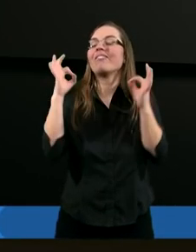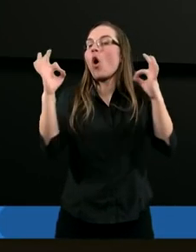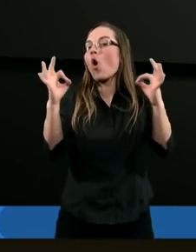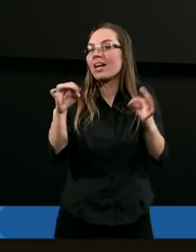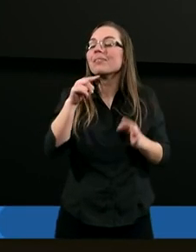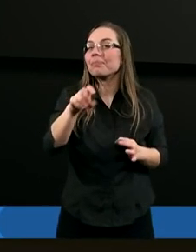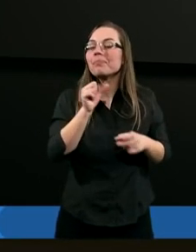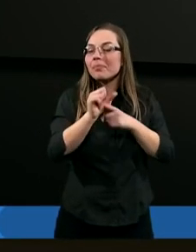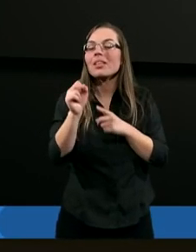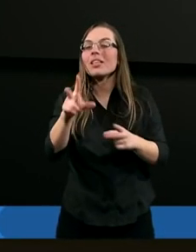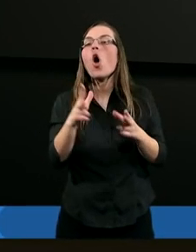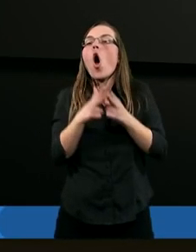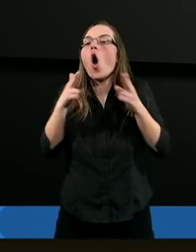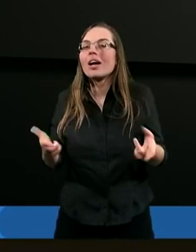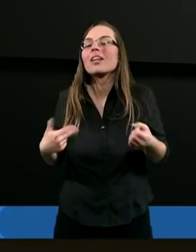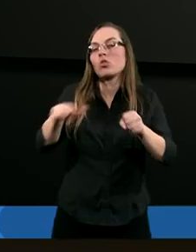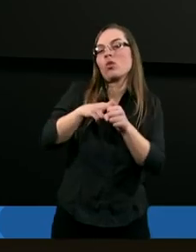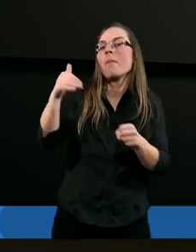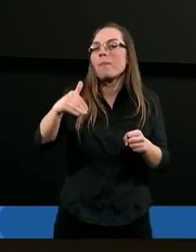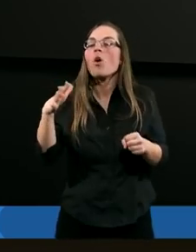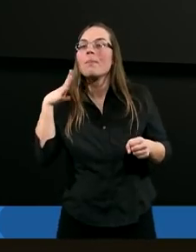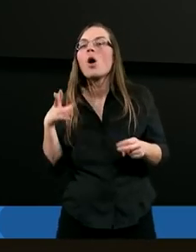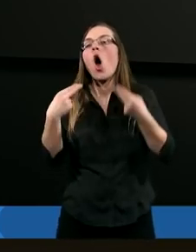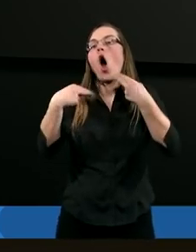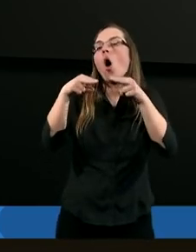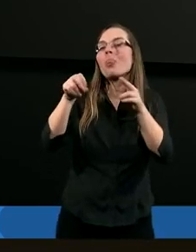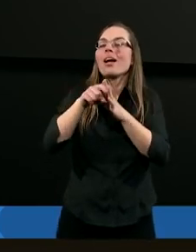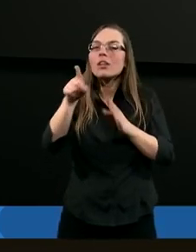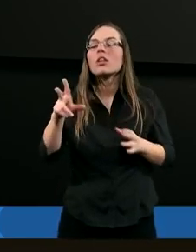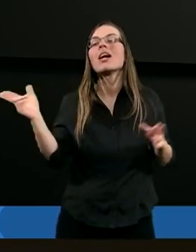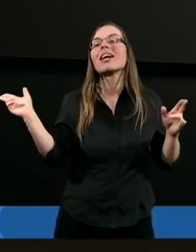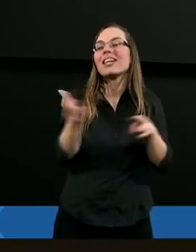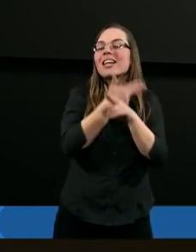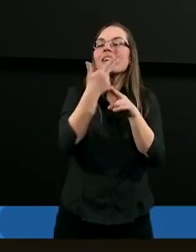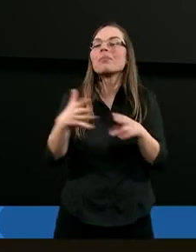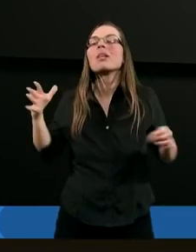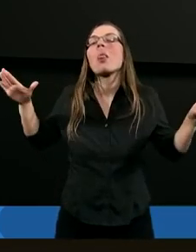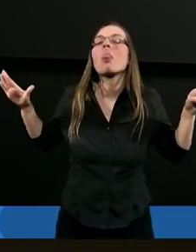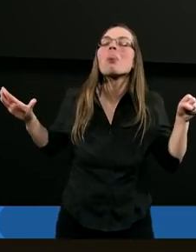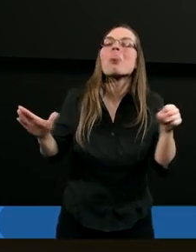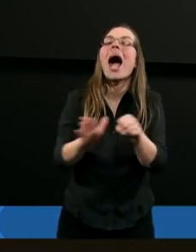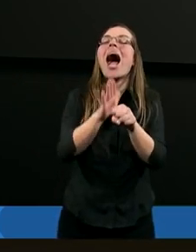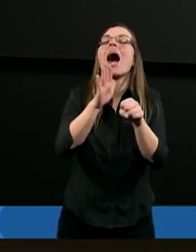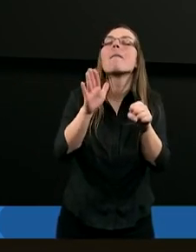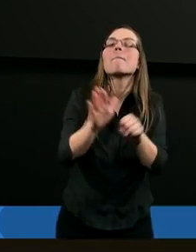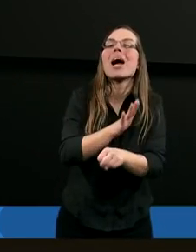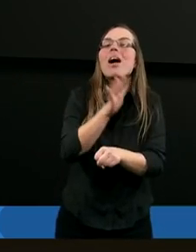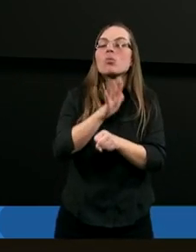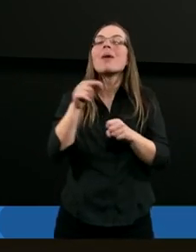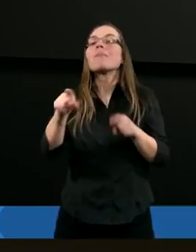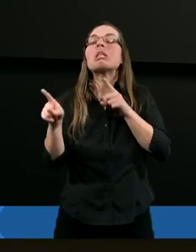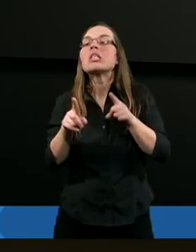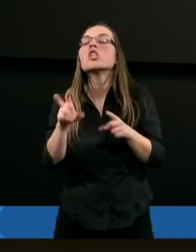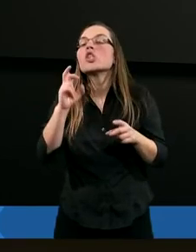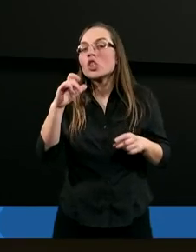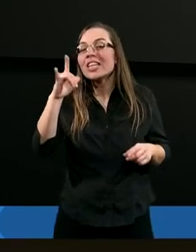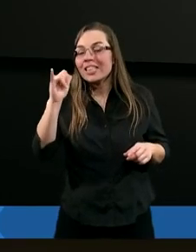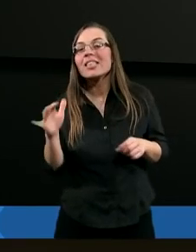oryginale tam jest takie określenie, które można by oddać. Byli napełniani. Czyli